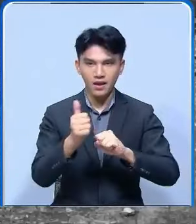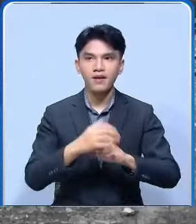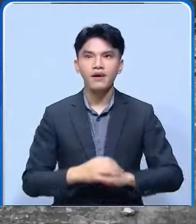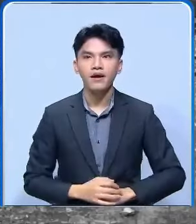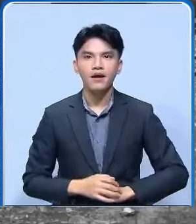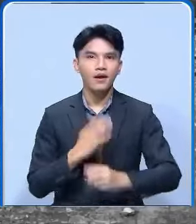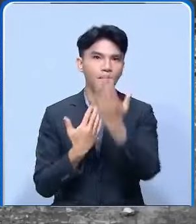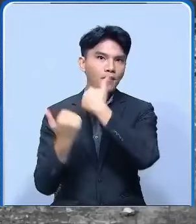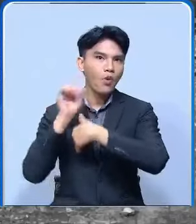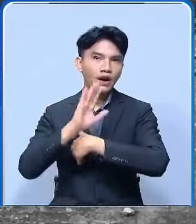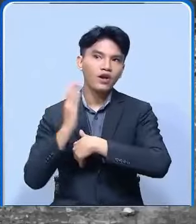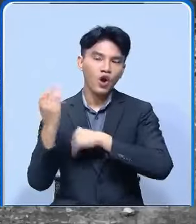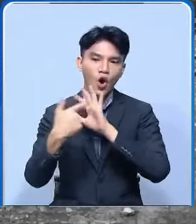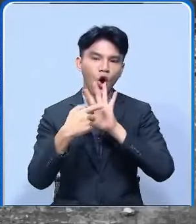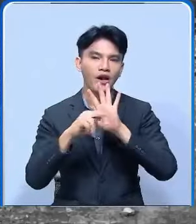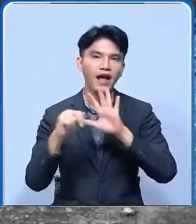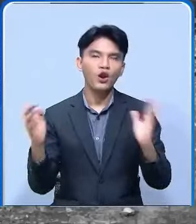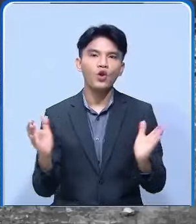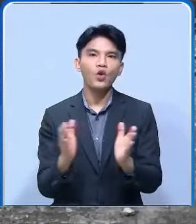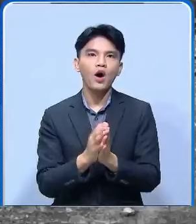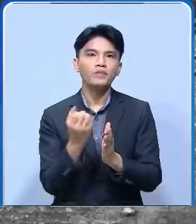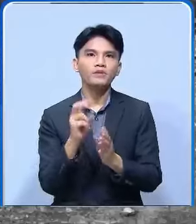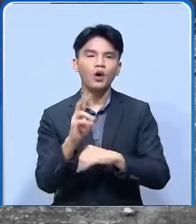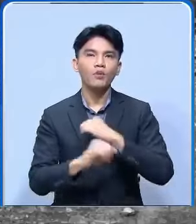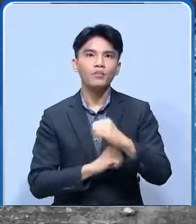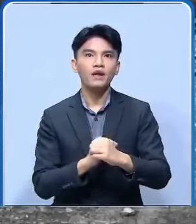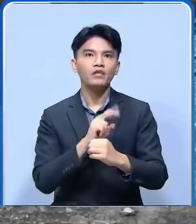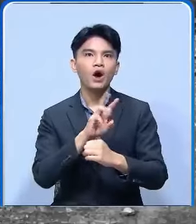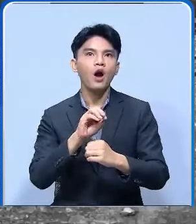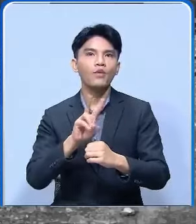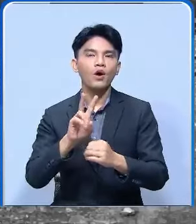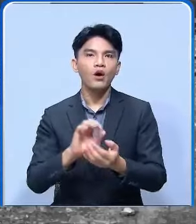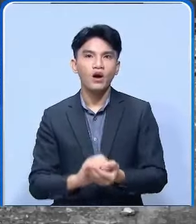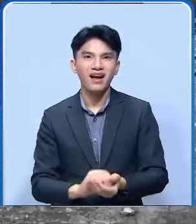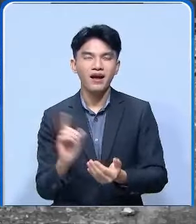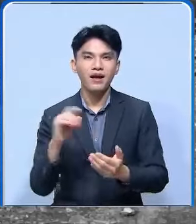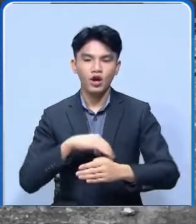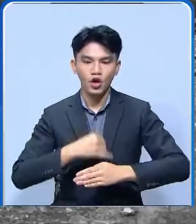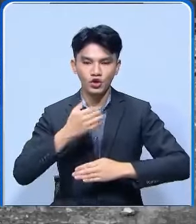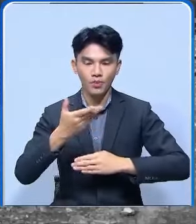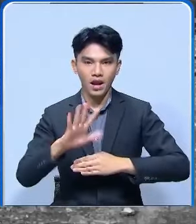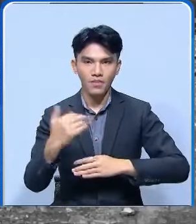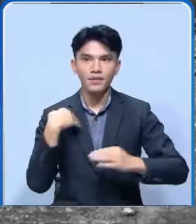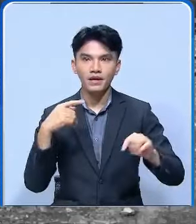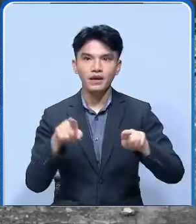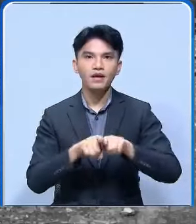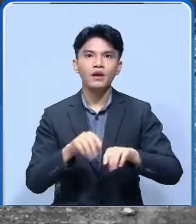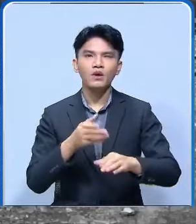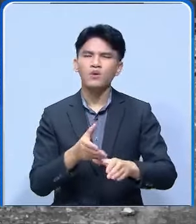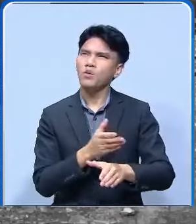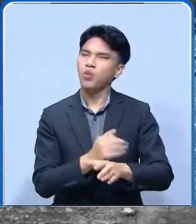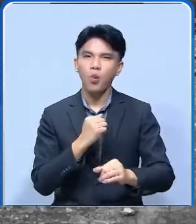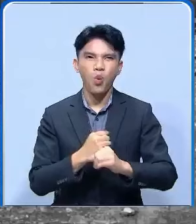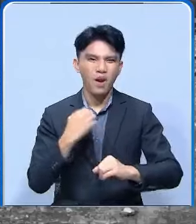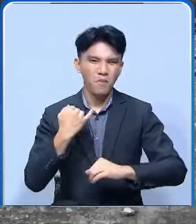ประวัติของแนนท่าเกวียนโดนไป12คดีด้วยกันตั้งแต่ปี62ครับซึ่งบางคดีเนี่ยก็สิ้นสุดไปแล้วนะครับในจริงๆเนี่ยก่อเหตุแทบทุ